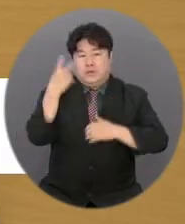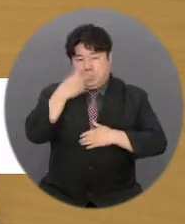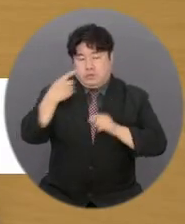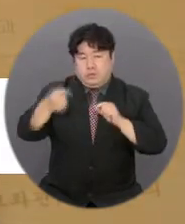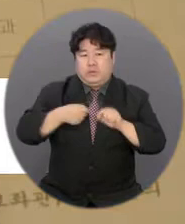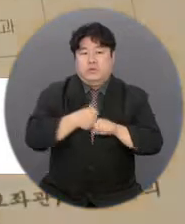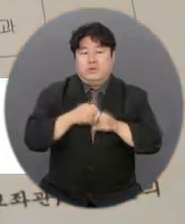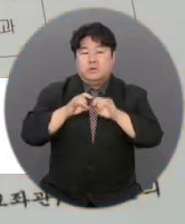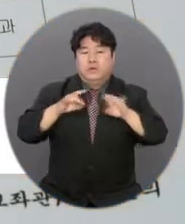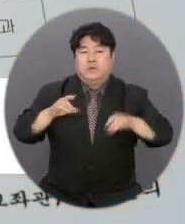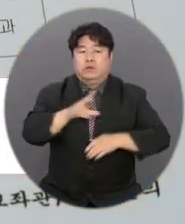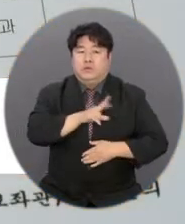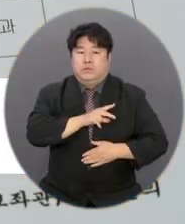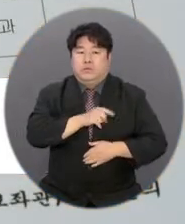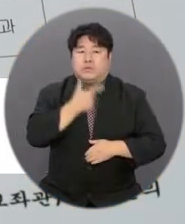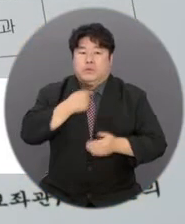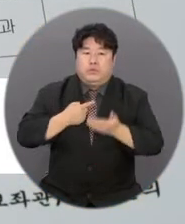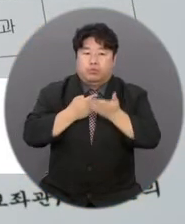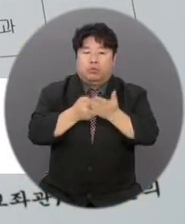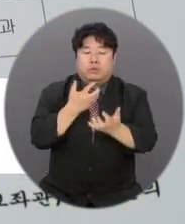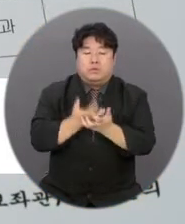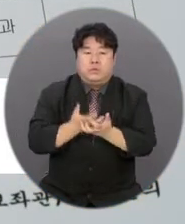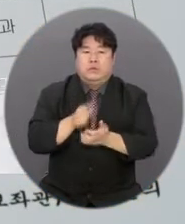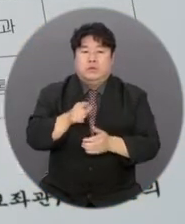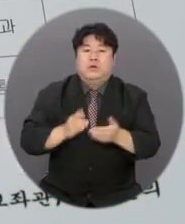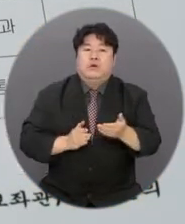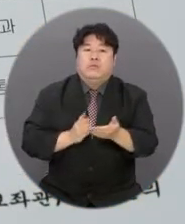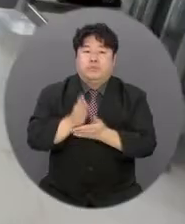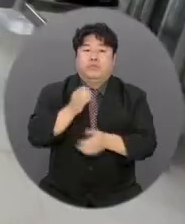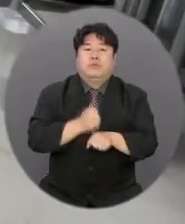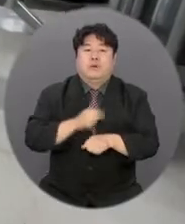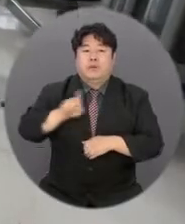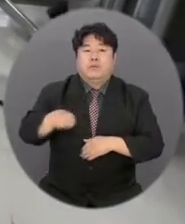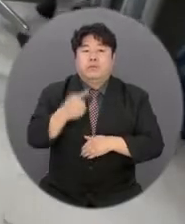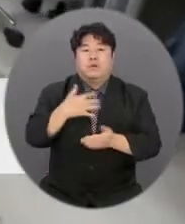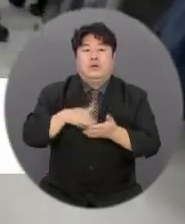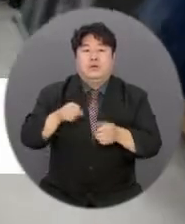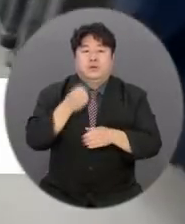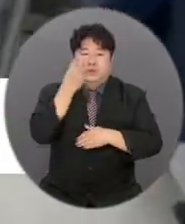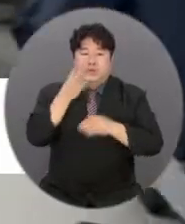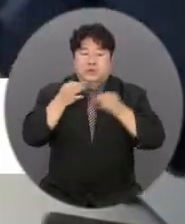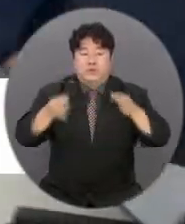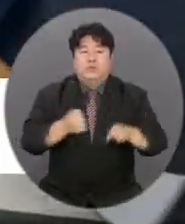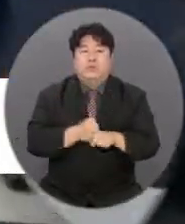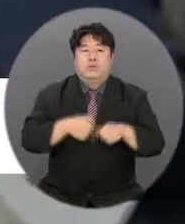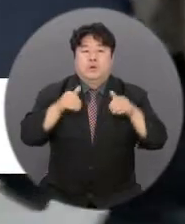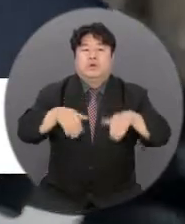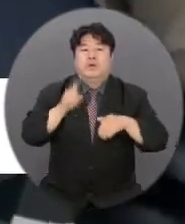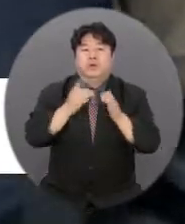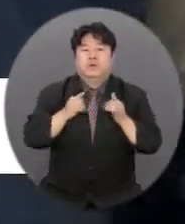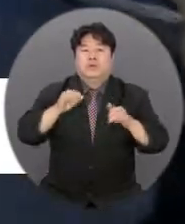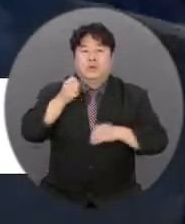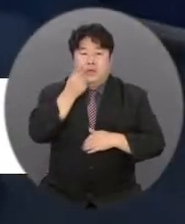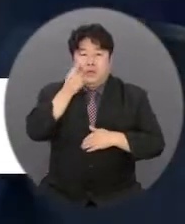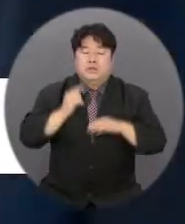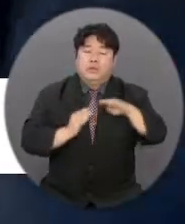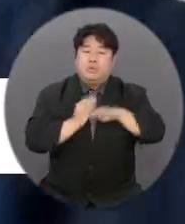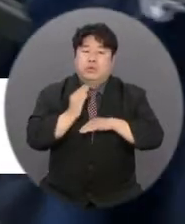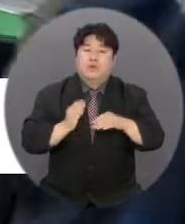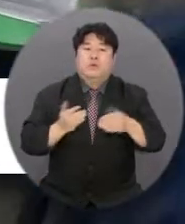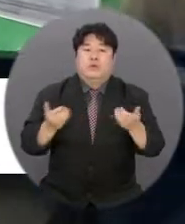앞두고 각 의원들이 요구한 자료는 이 부서에만 100여 건. 석 달 동안 직원 한 명의 한 달 평균 초과